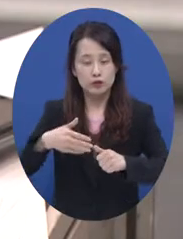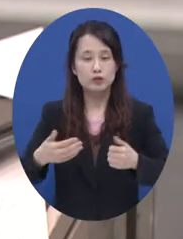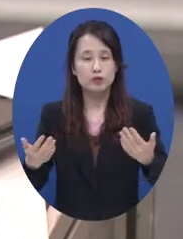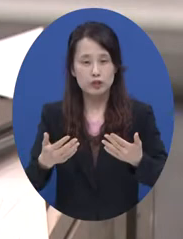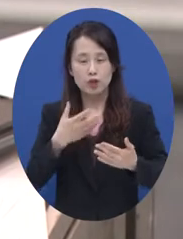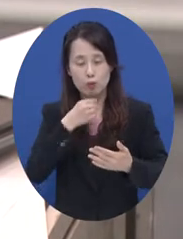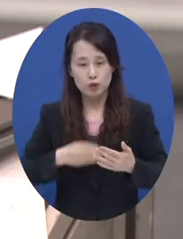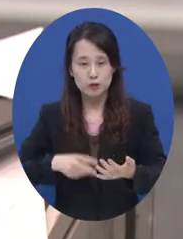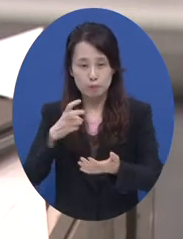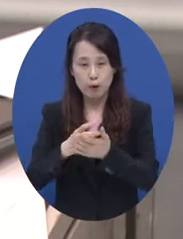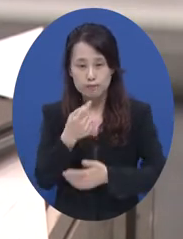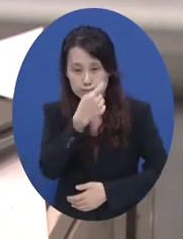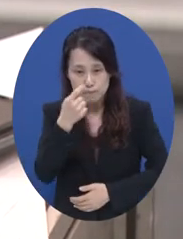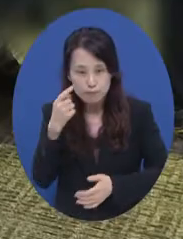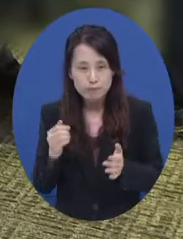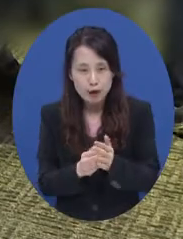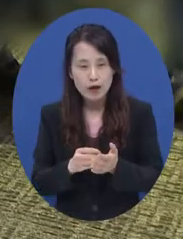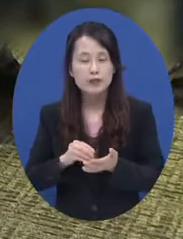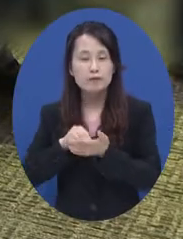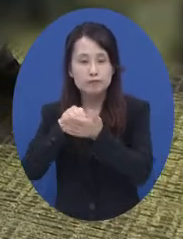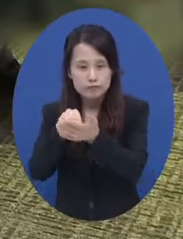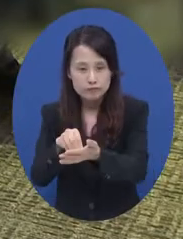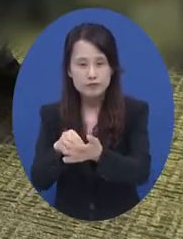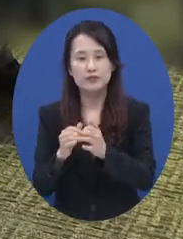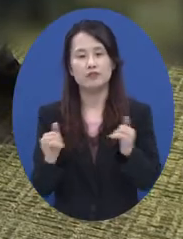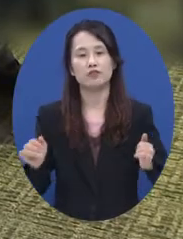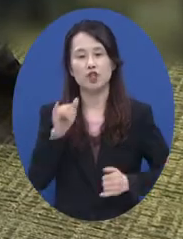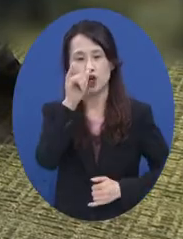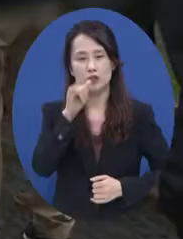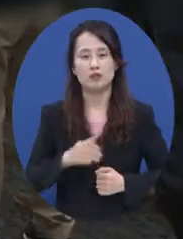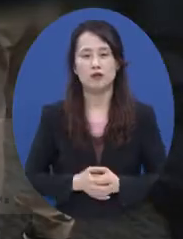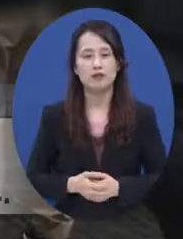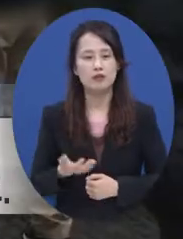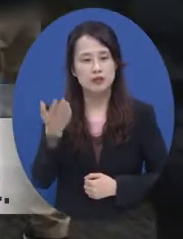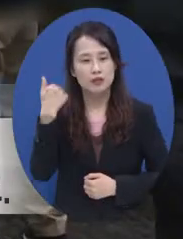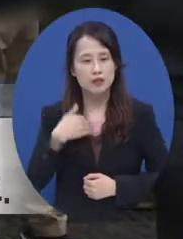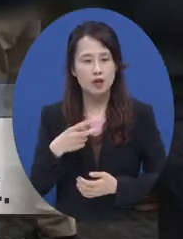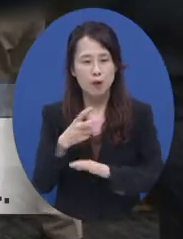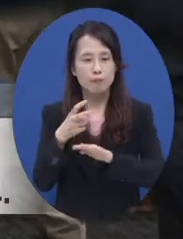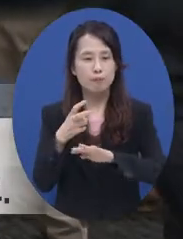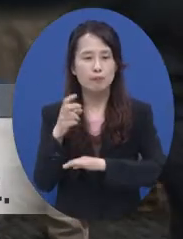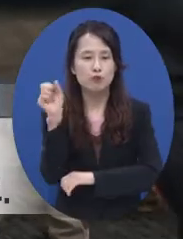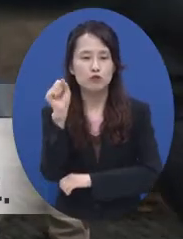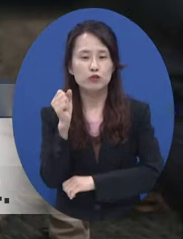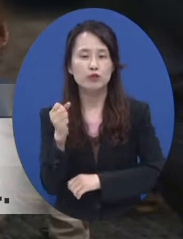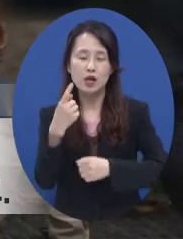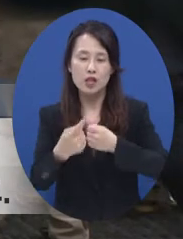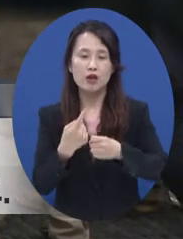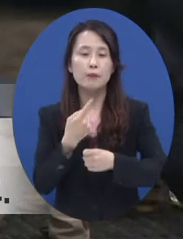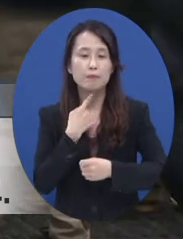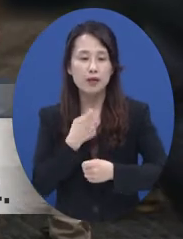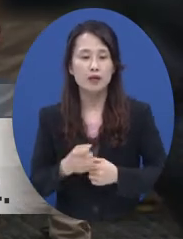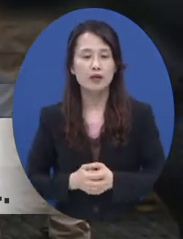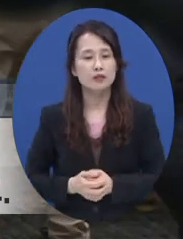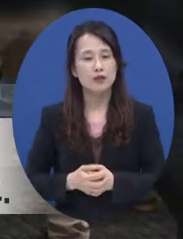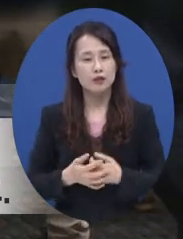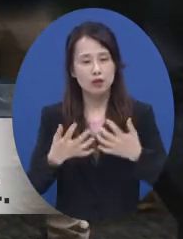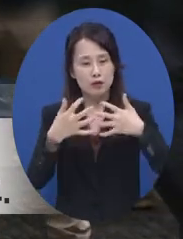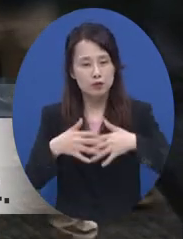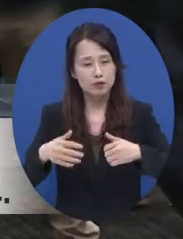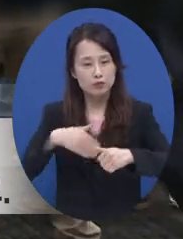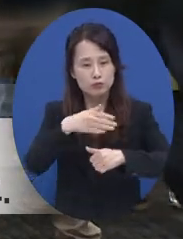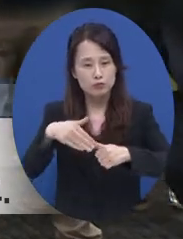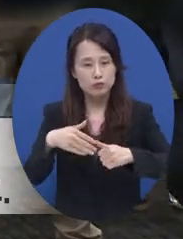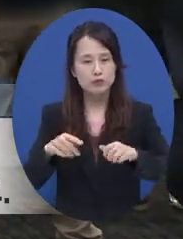환경과 복지 되도 를 확인하고 지원에 나선 이들도 있습니다 과거에 제가 그 버스 문제를 좀 했었거든요 한 일